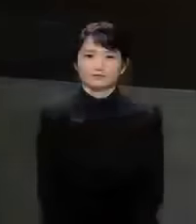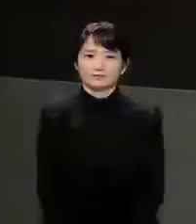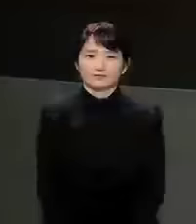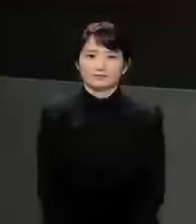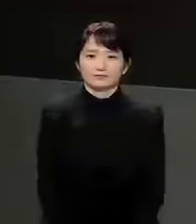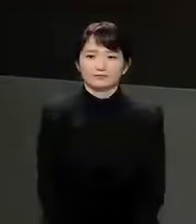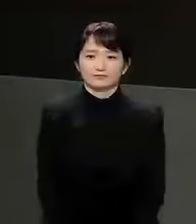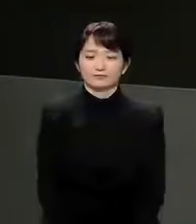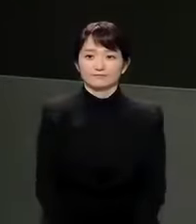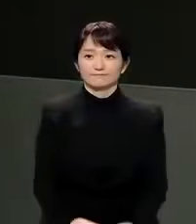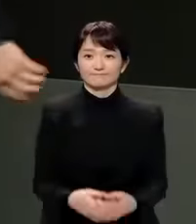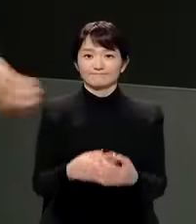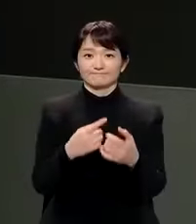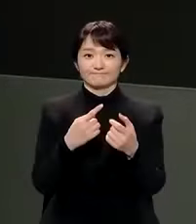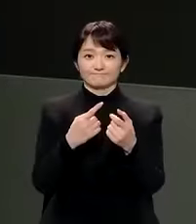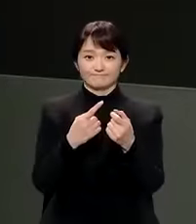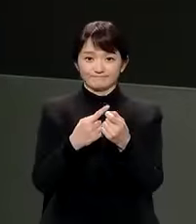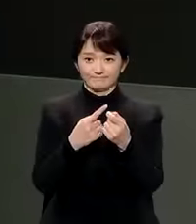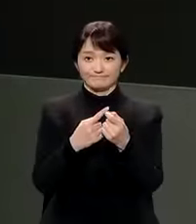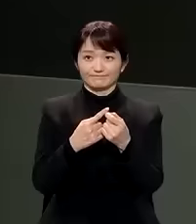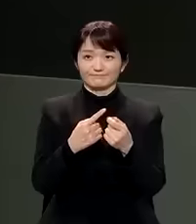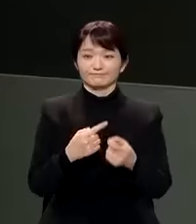출발합니다 처음